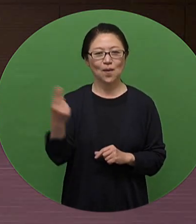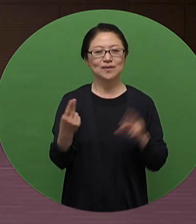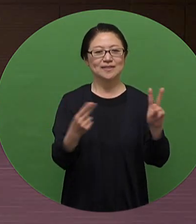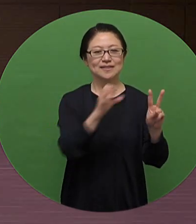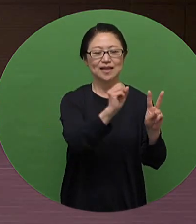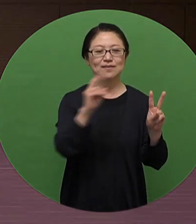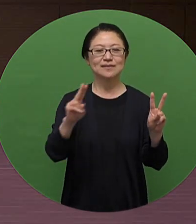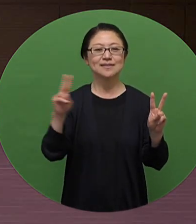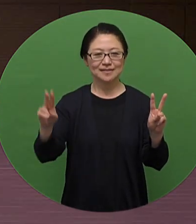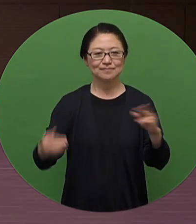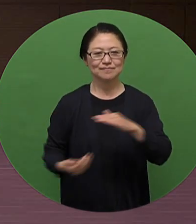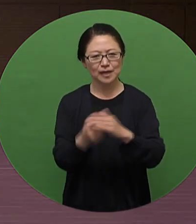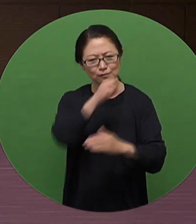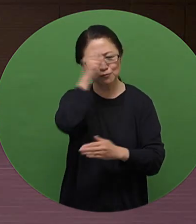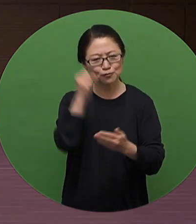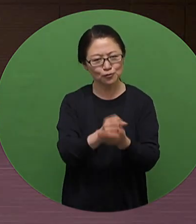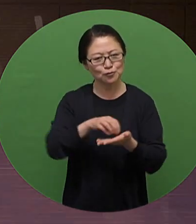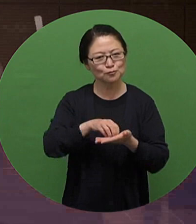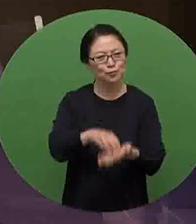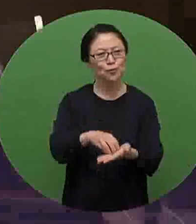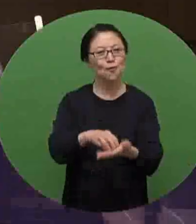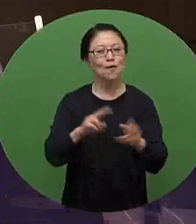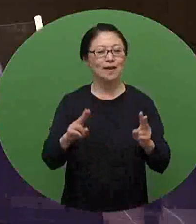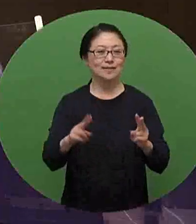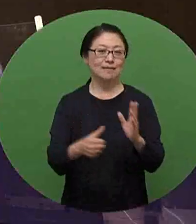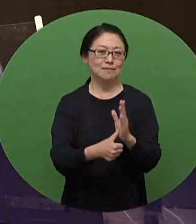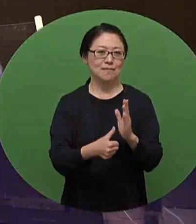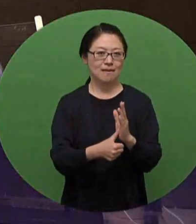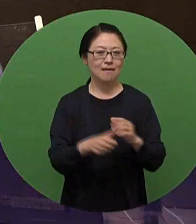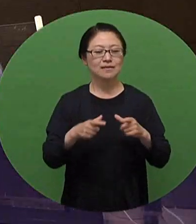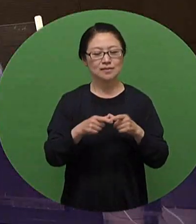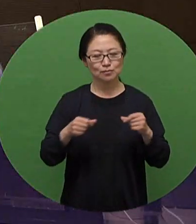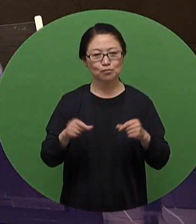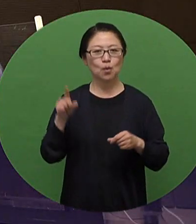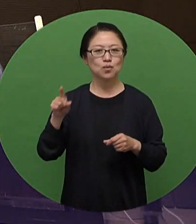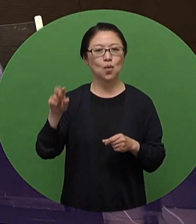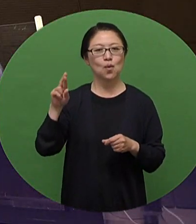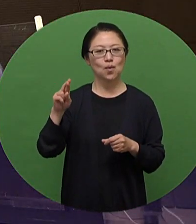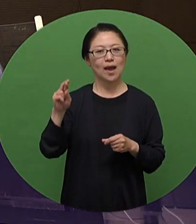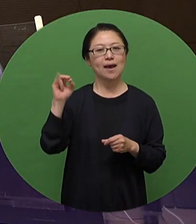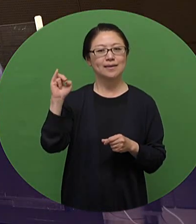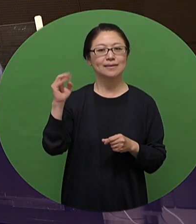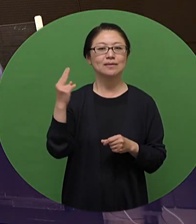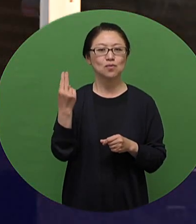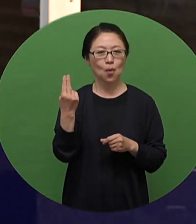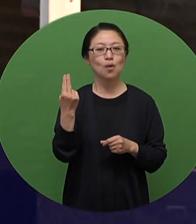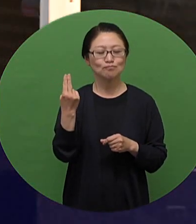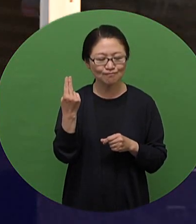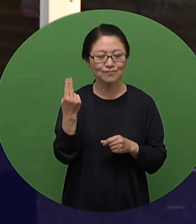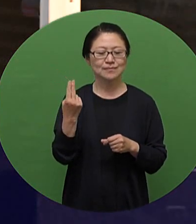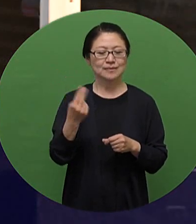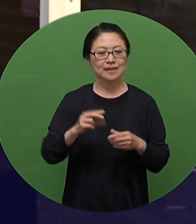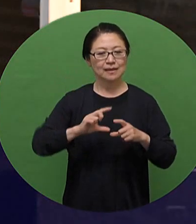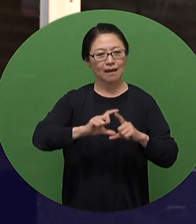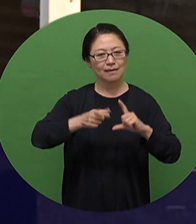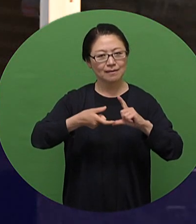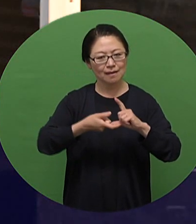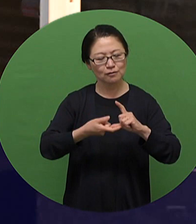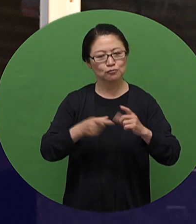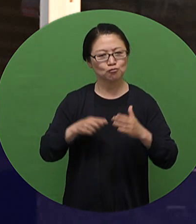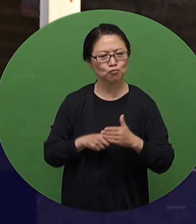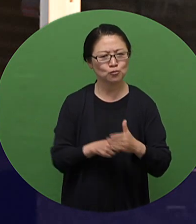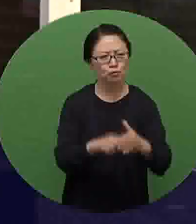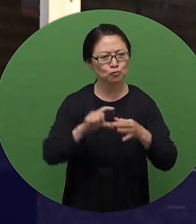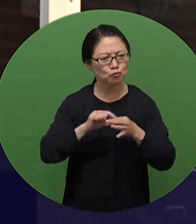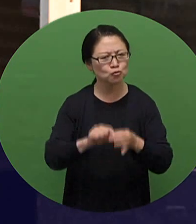2022で最優秀賞を受賞した日本ソライトは、設立時から一貫して働き方改革の実